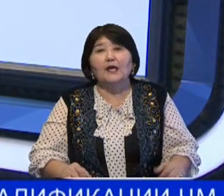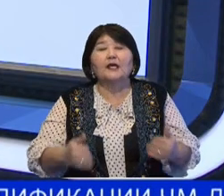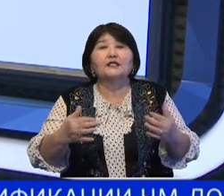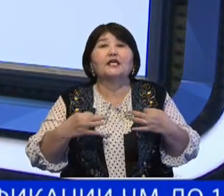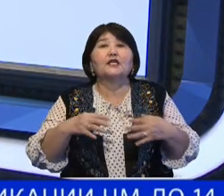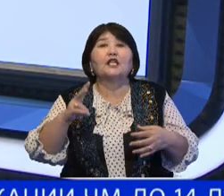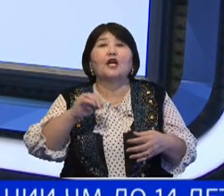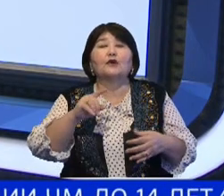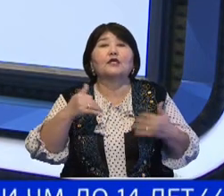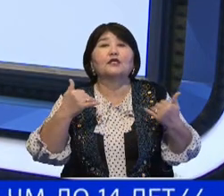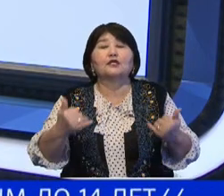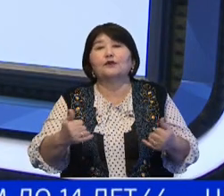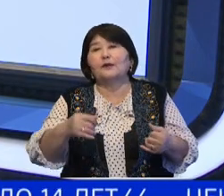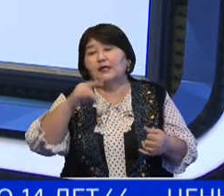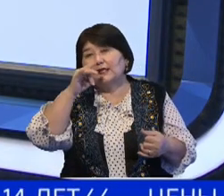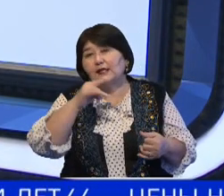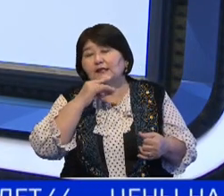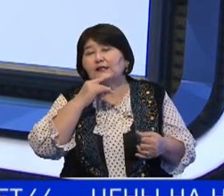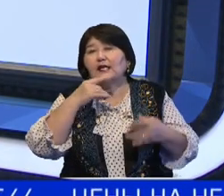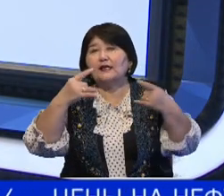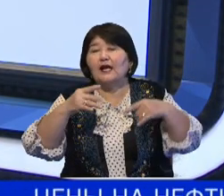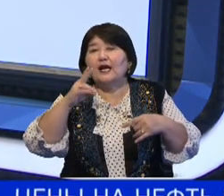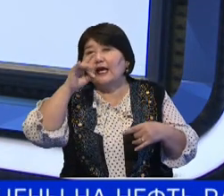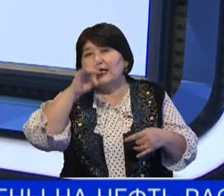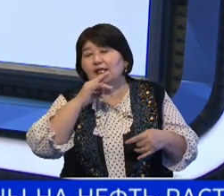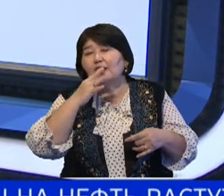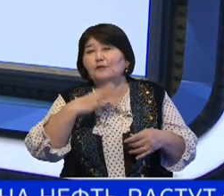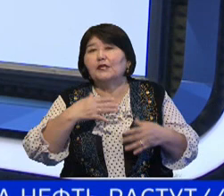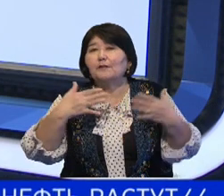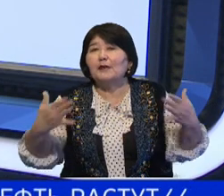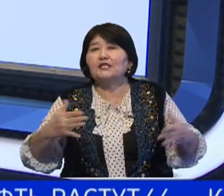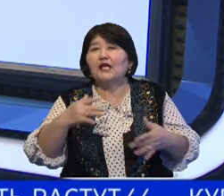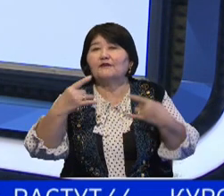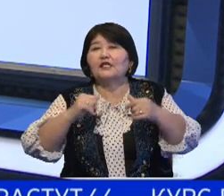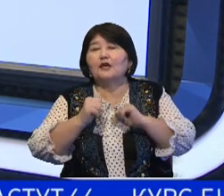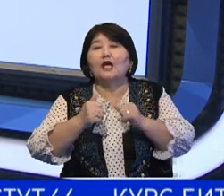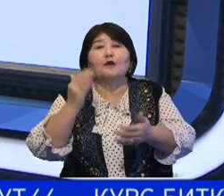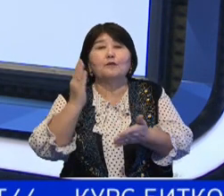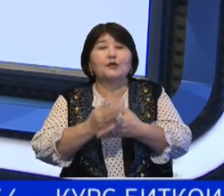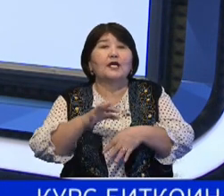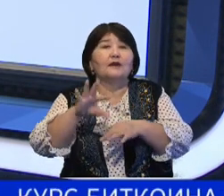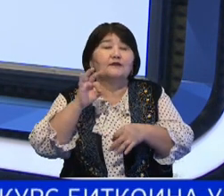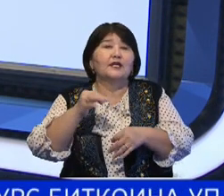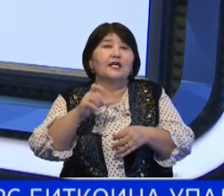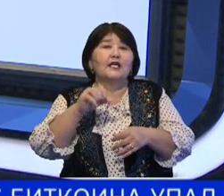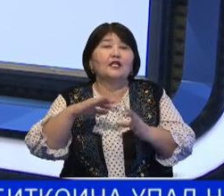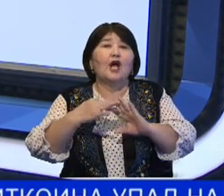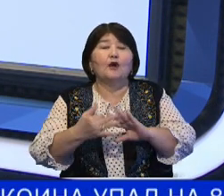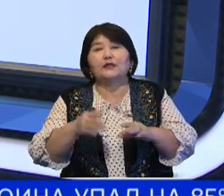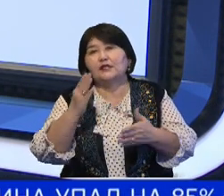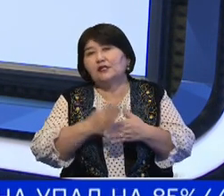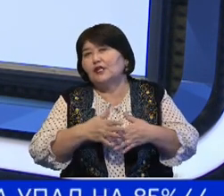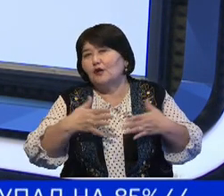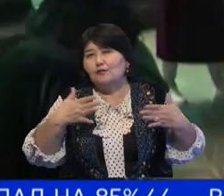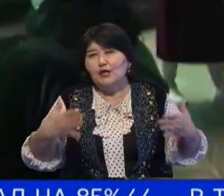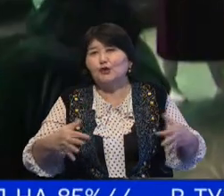В честь праздника Наурыз сегодня национальный телеканал «Казахстан» провел масштабный телемарафон. В прямом эфире в импровизированном этноауле состоялся